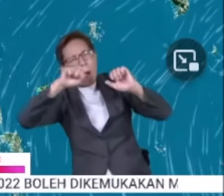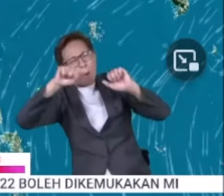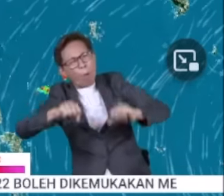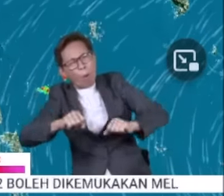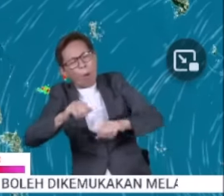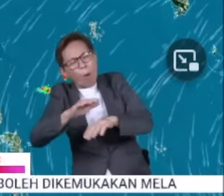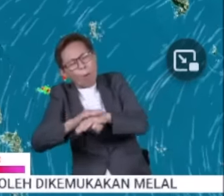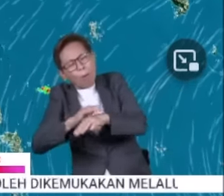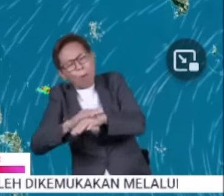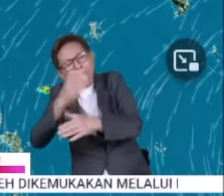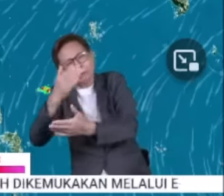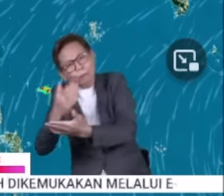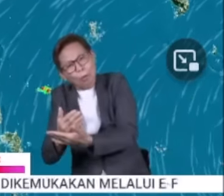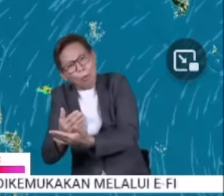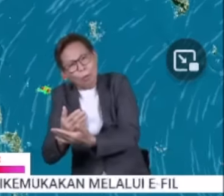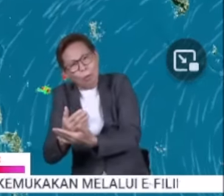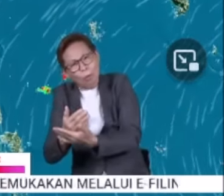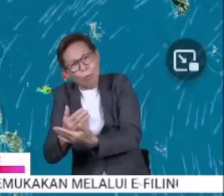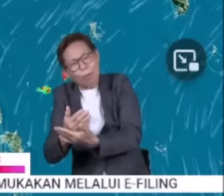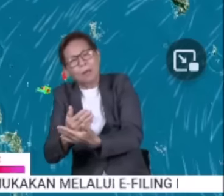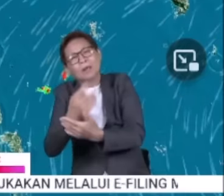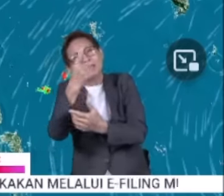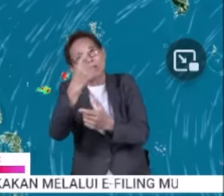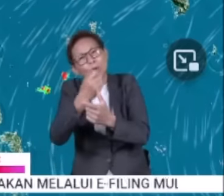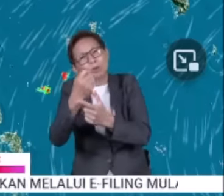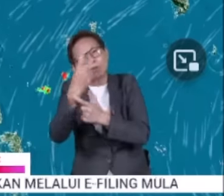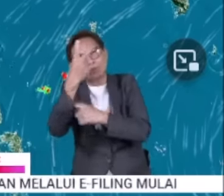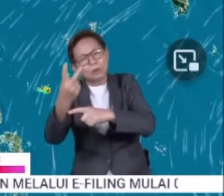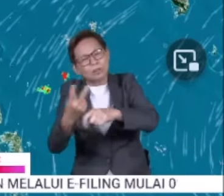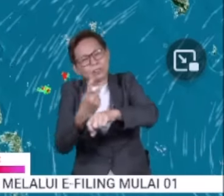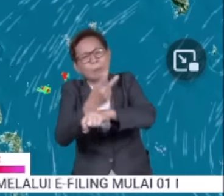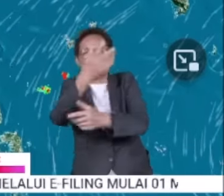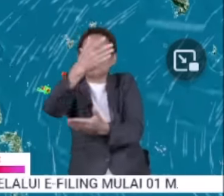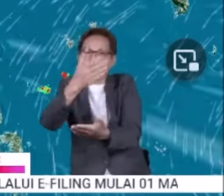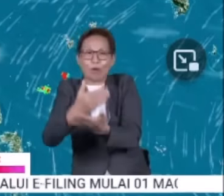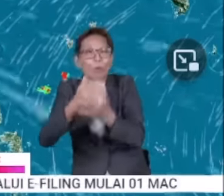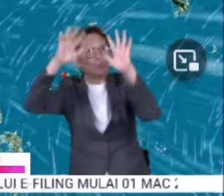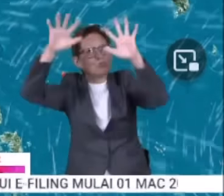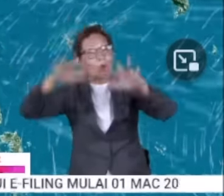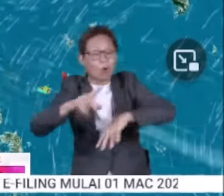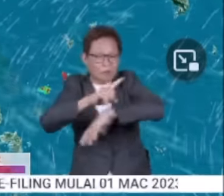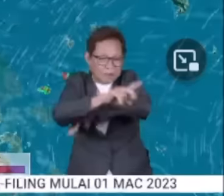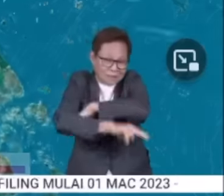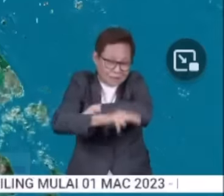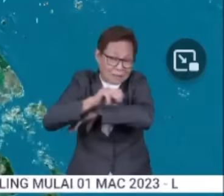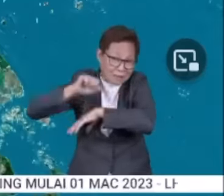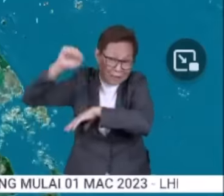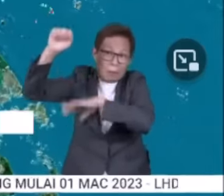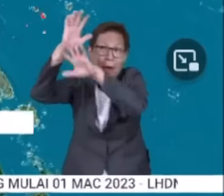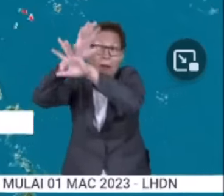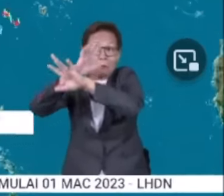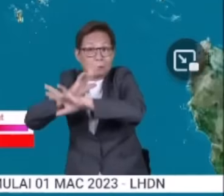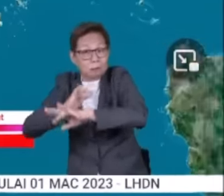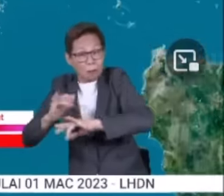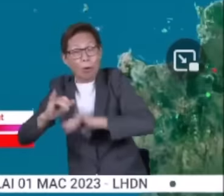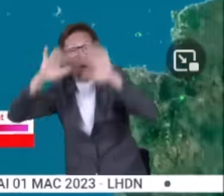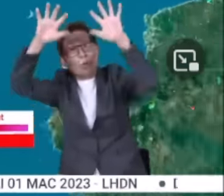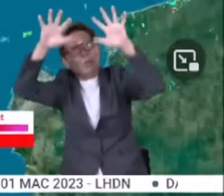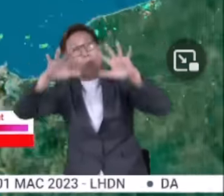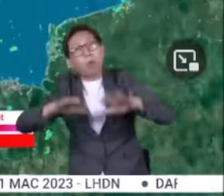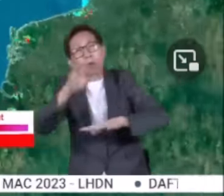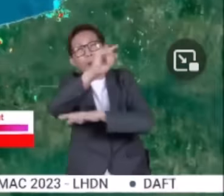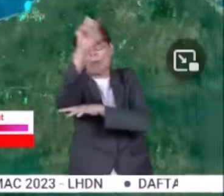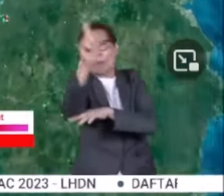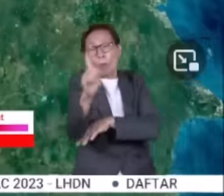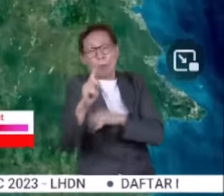boleh beransur reda dalam tempoh masa 1 hingga ke 2 jam sahaja lagi. Manakala di negeri Sabah dan juga Sarawak pula, keadaan hujan